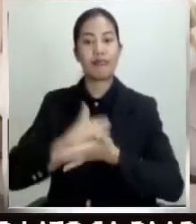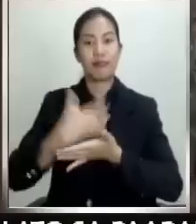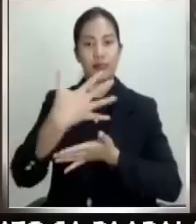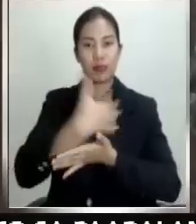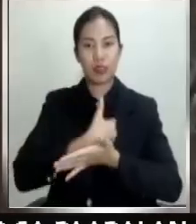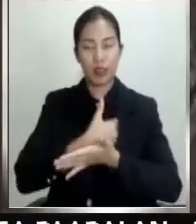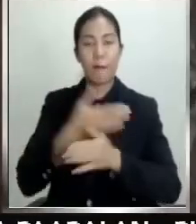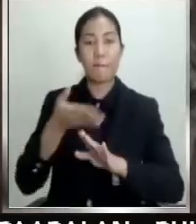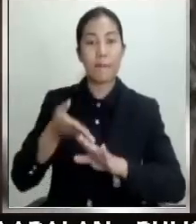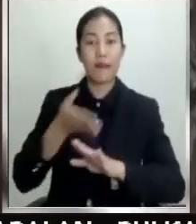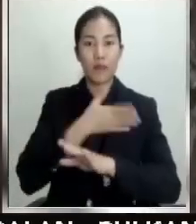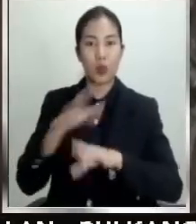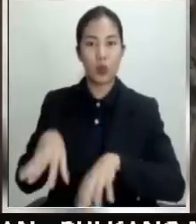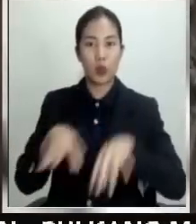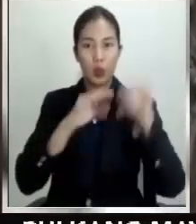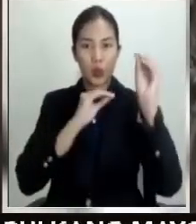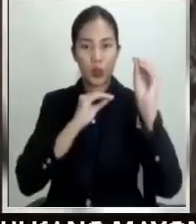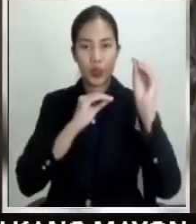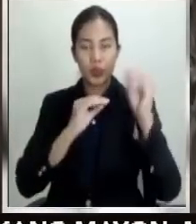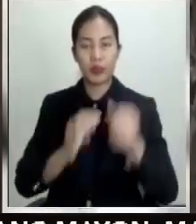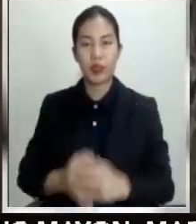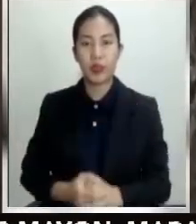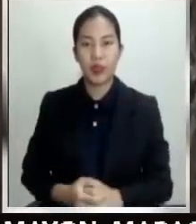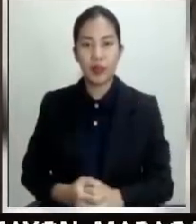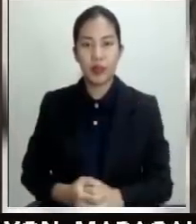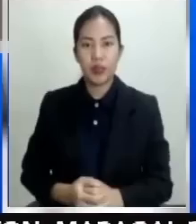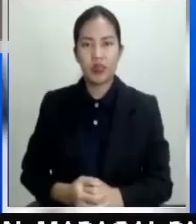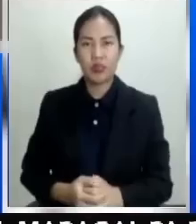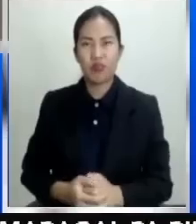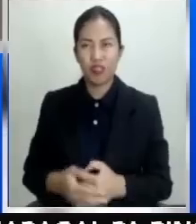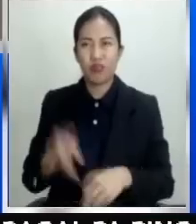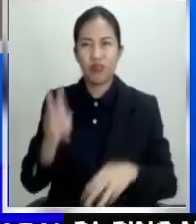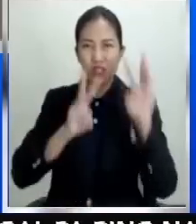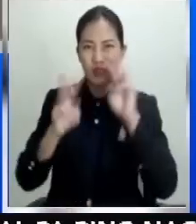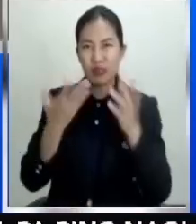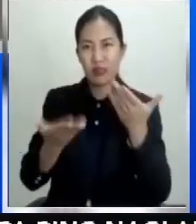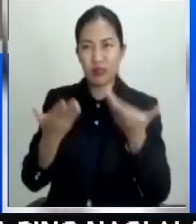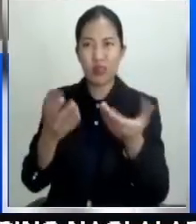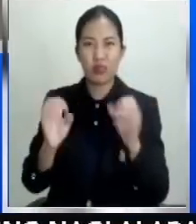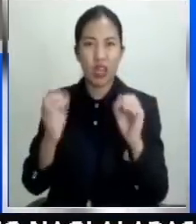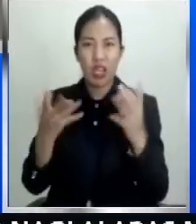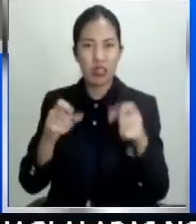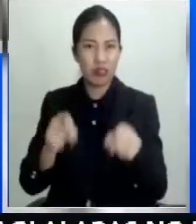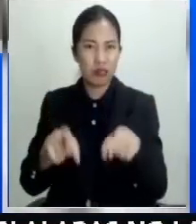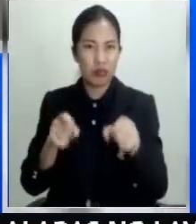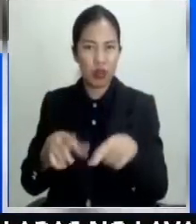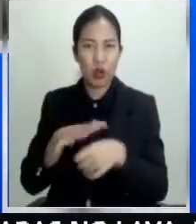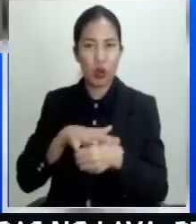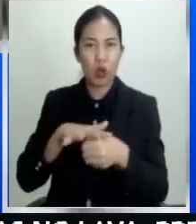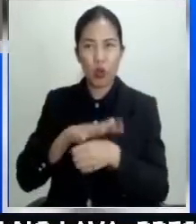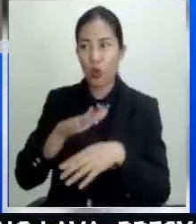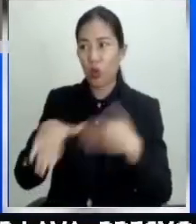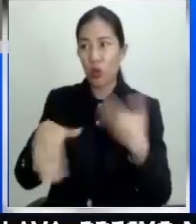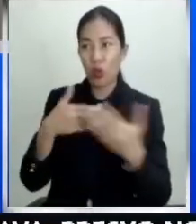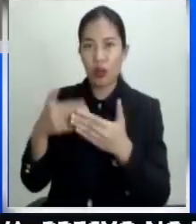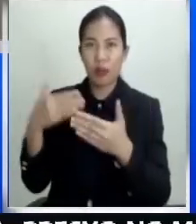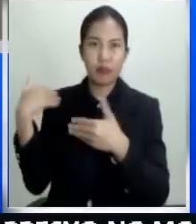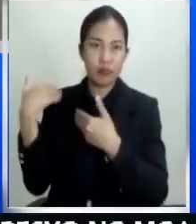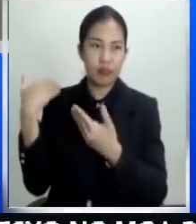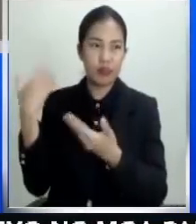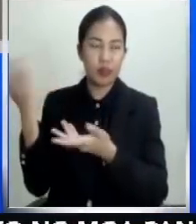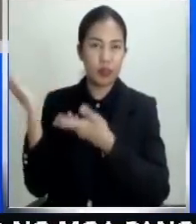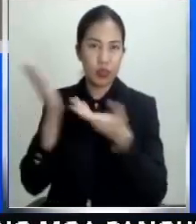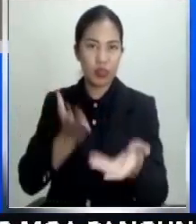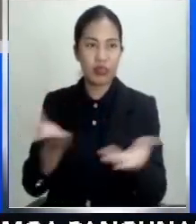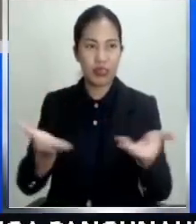lumikas. Ay, siyempre na, baka may wala na kami titinda na lokal. Lahat ng darating mahal. Ay, siyempre sa iba na